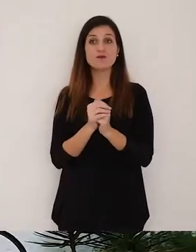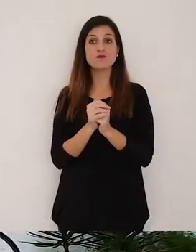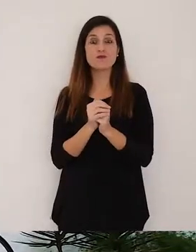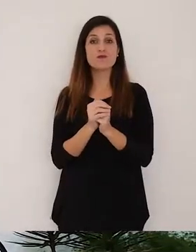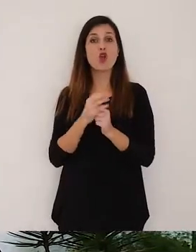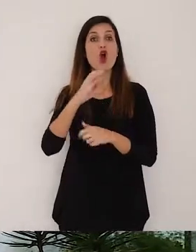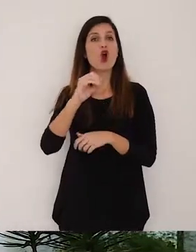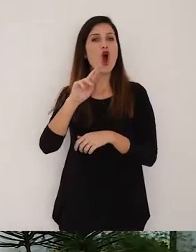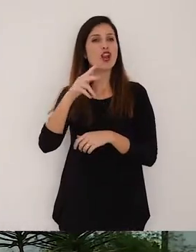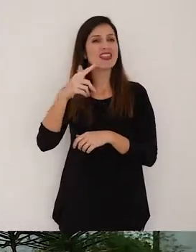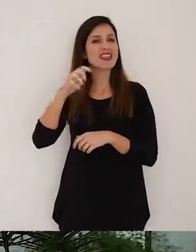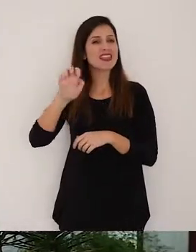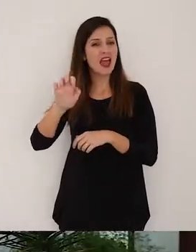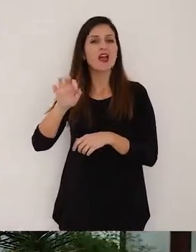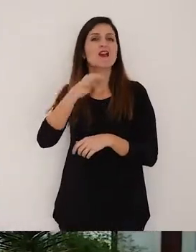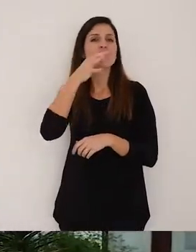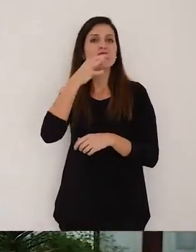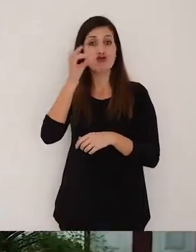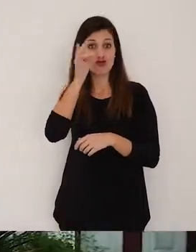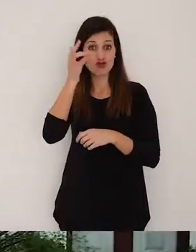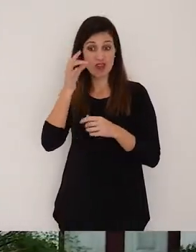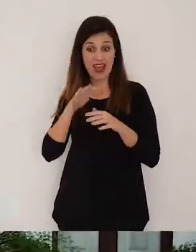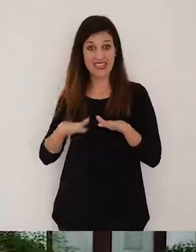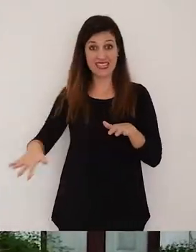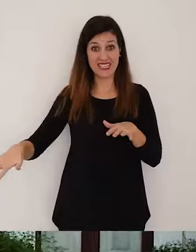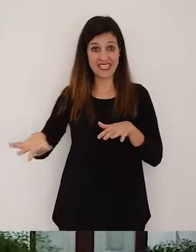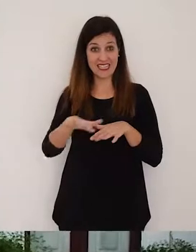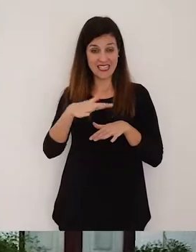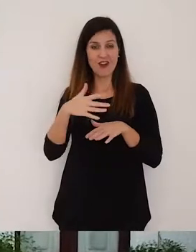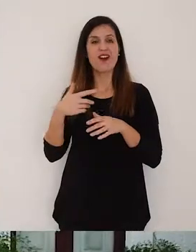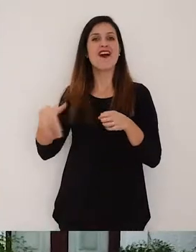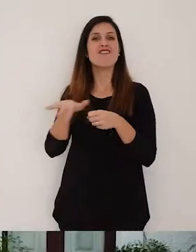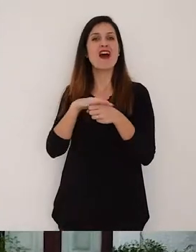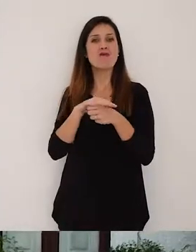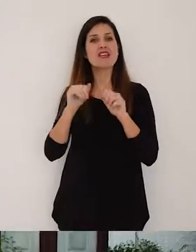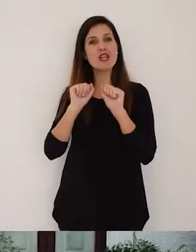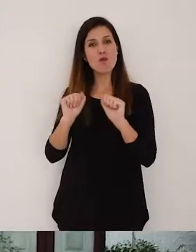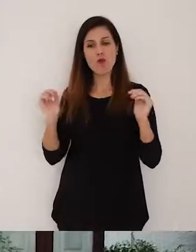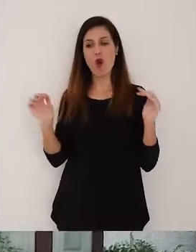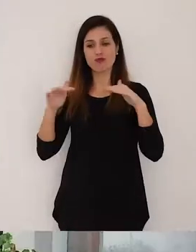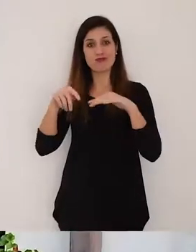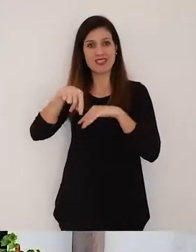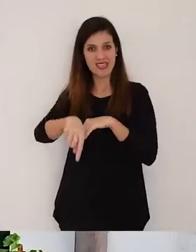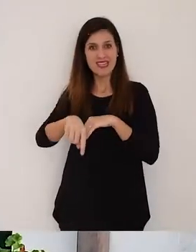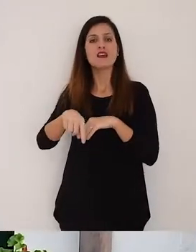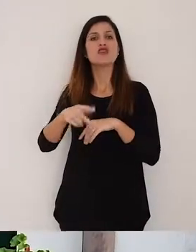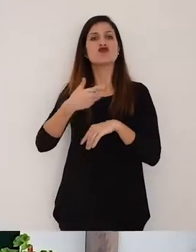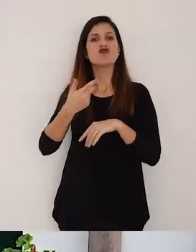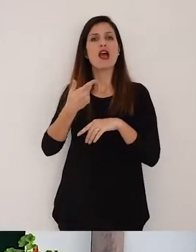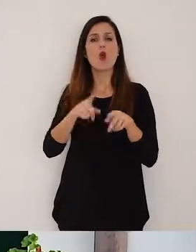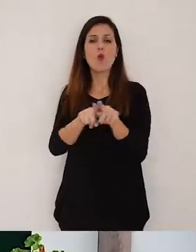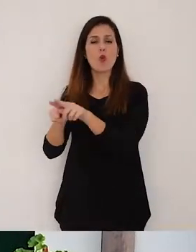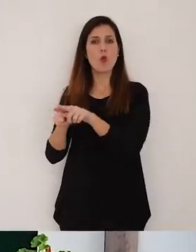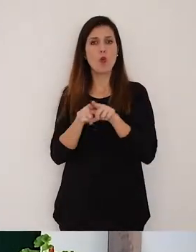Le corti garantivano alle famiglie maggiore sicurezza e differenti tipologie di servizi in comune, come la cisterna per la